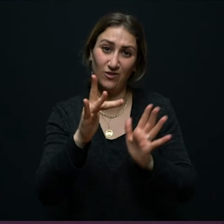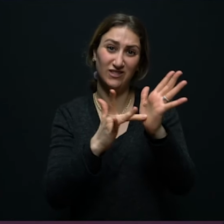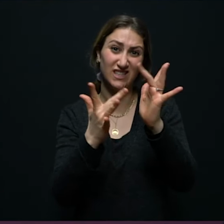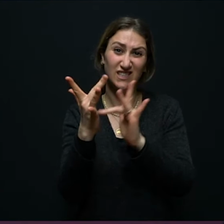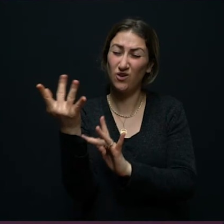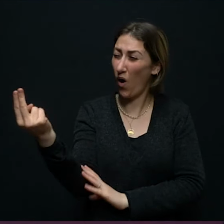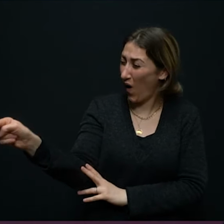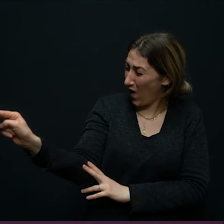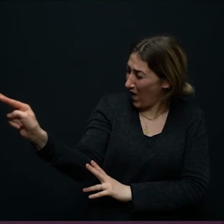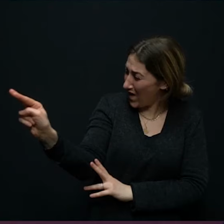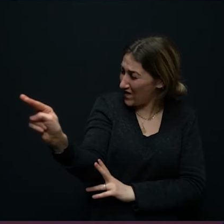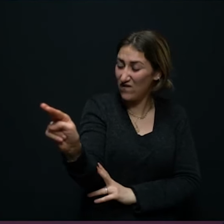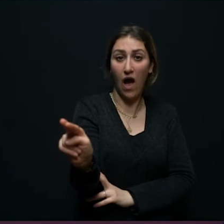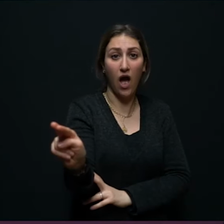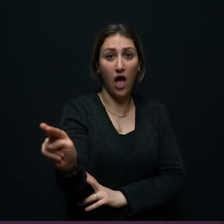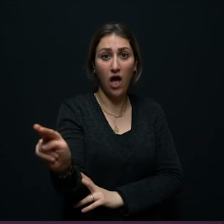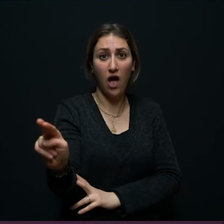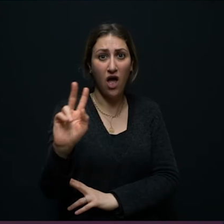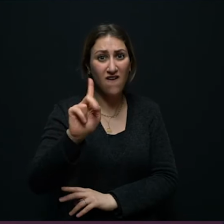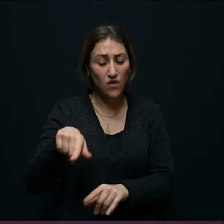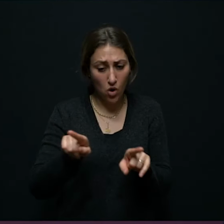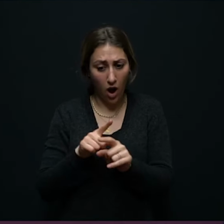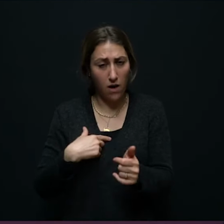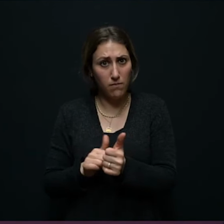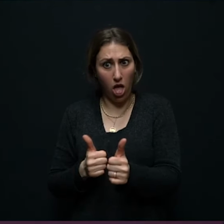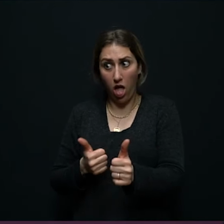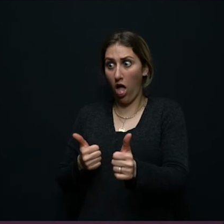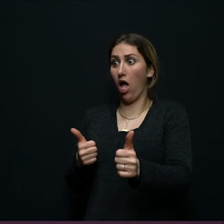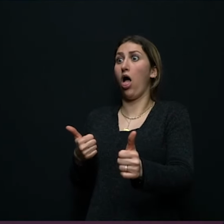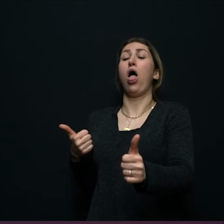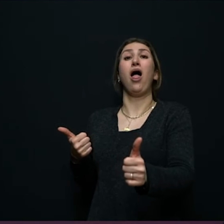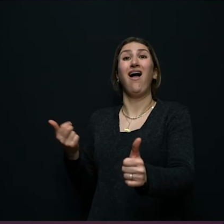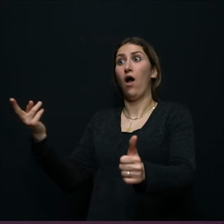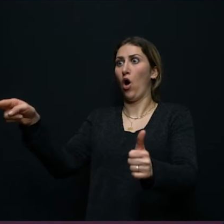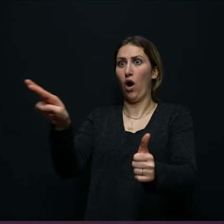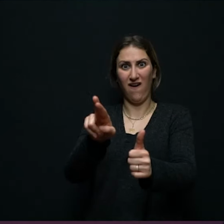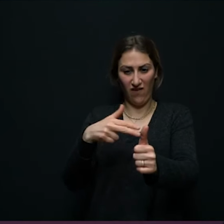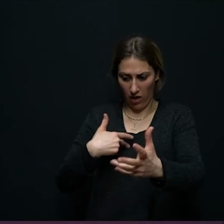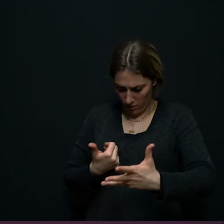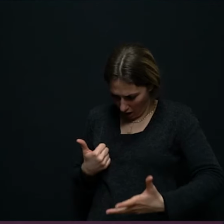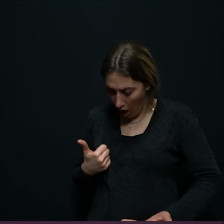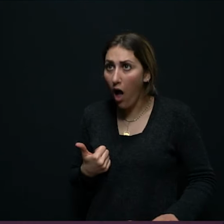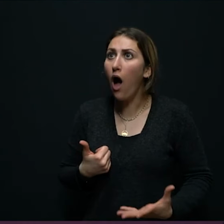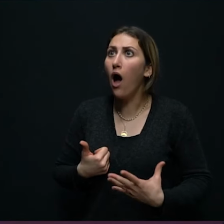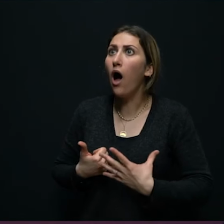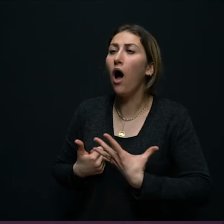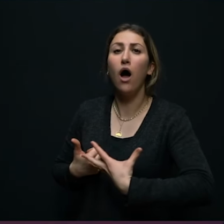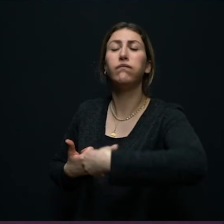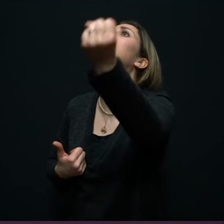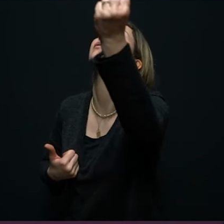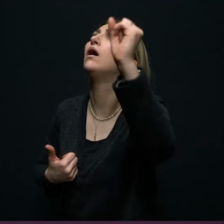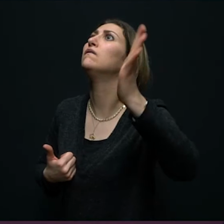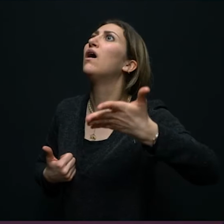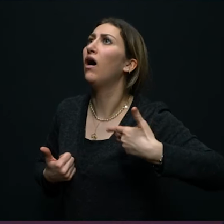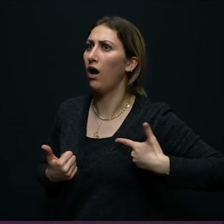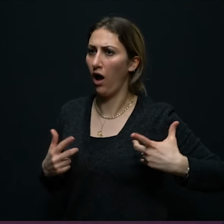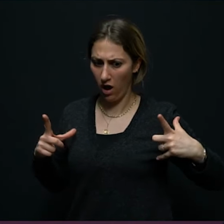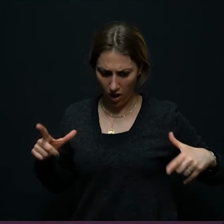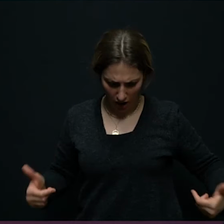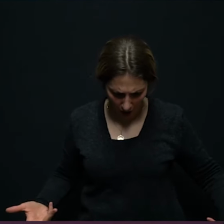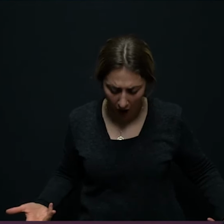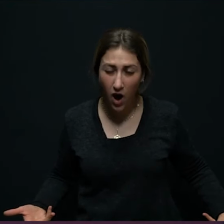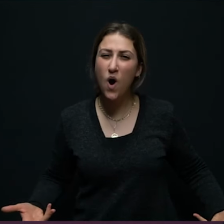ne restions derrière ils peuvent revenir à n'importe quel moment en une fraction de seconde il peut nous reprendre avec